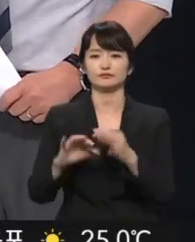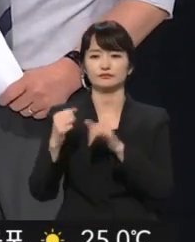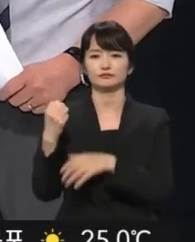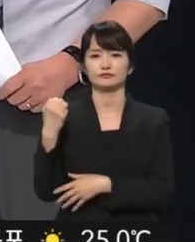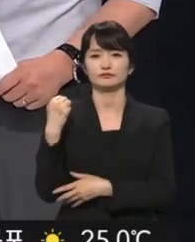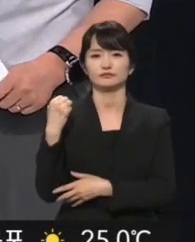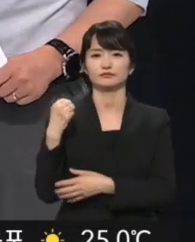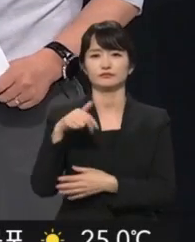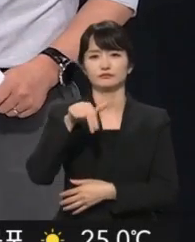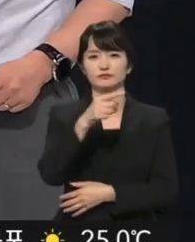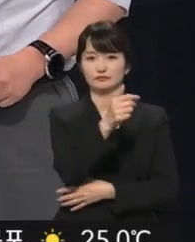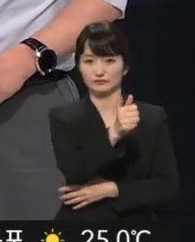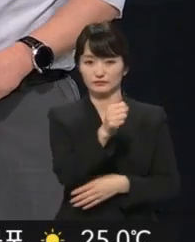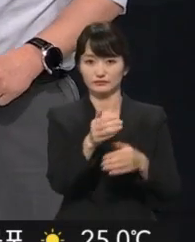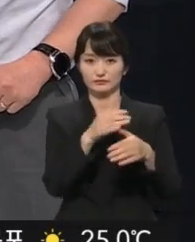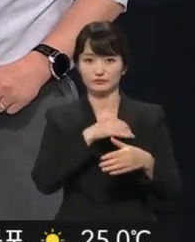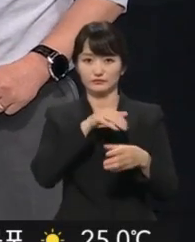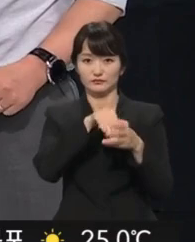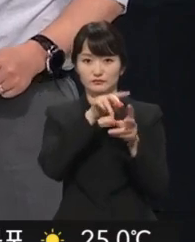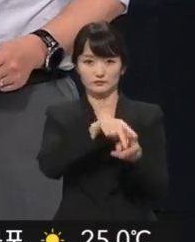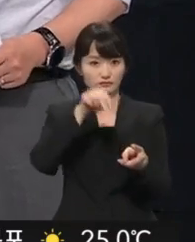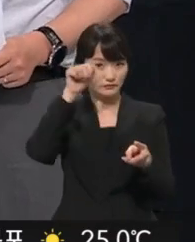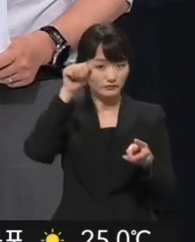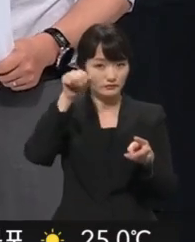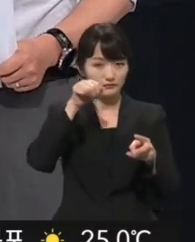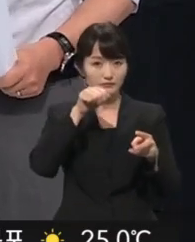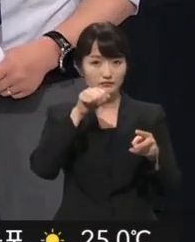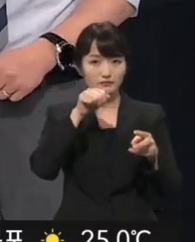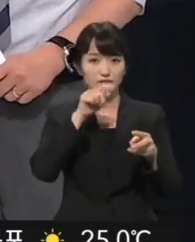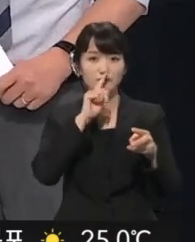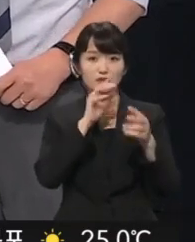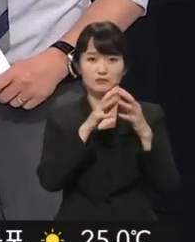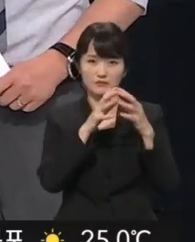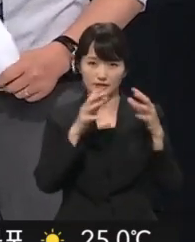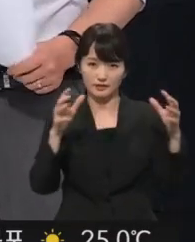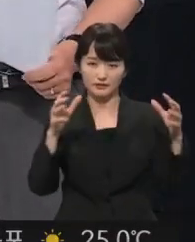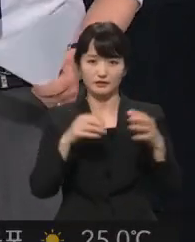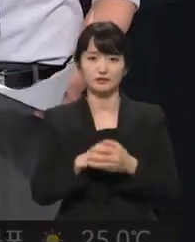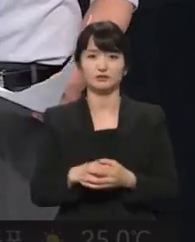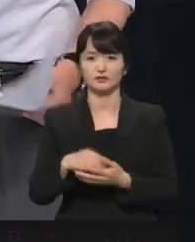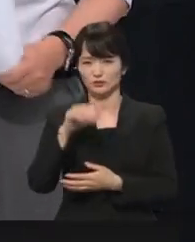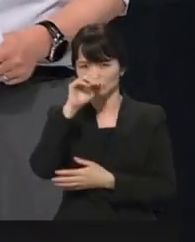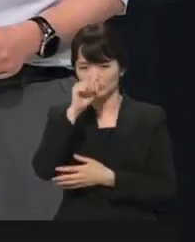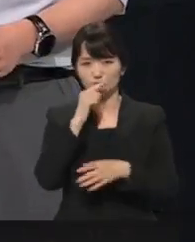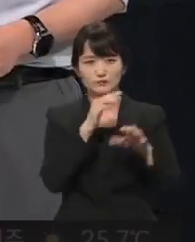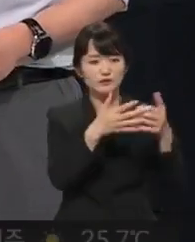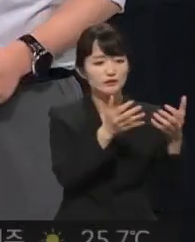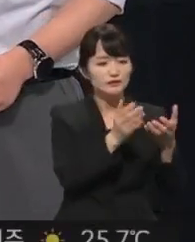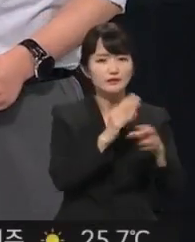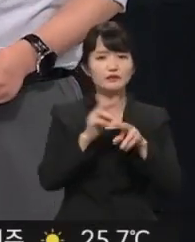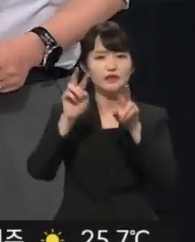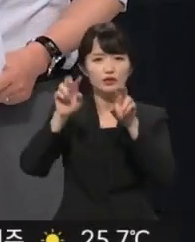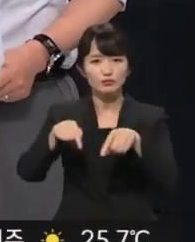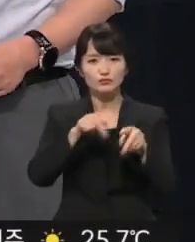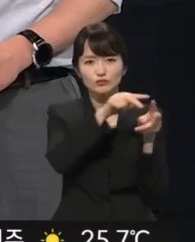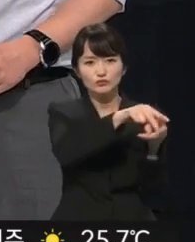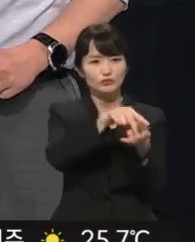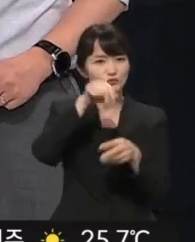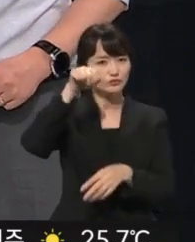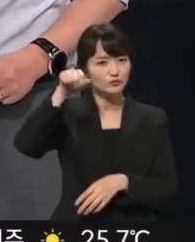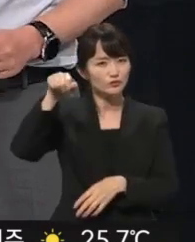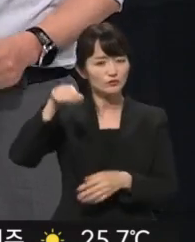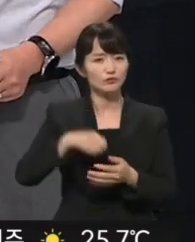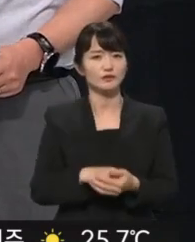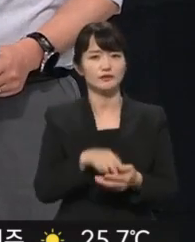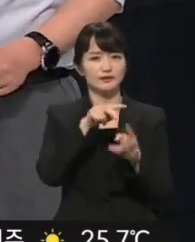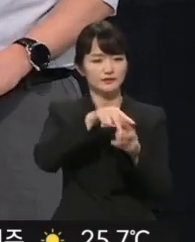국민의힘은 조 전 장관의 총선 출마설에 쌍수를 들어 환영하고 있죠. 민주당이든 무소속이든 나만